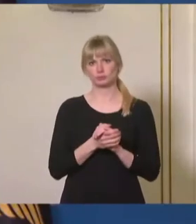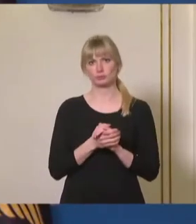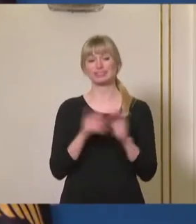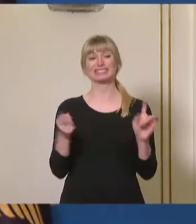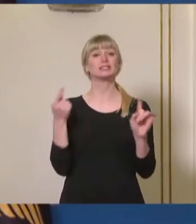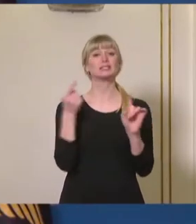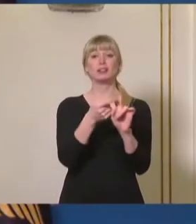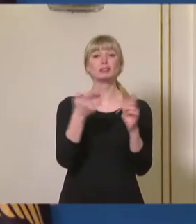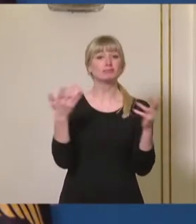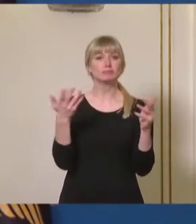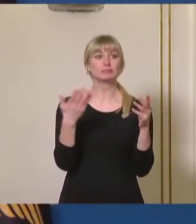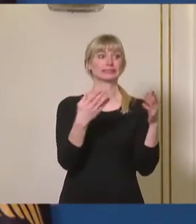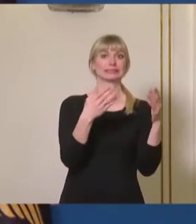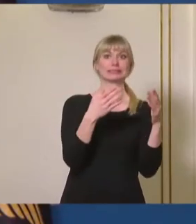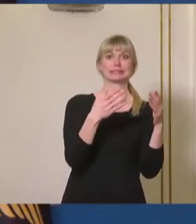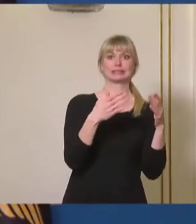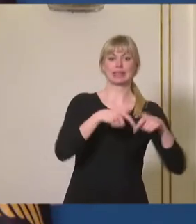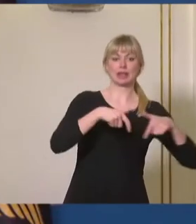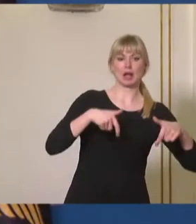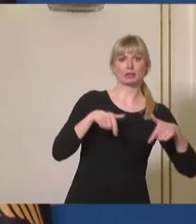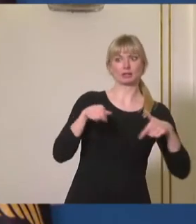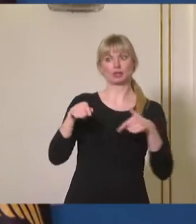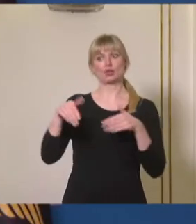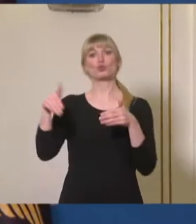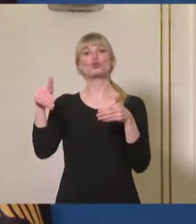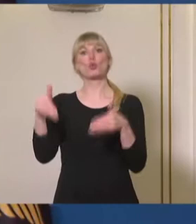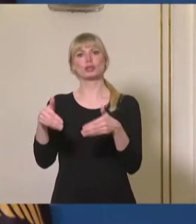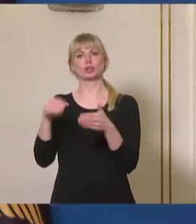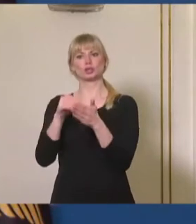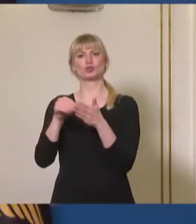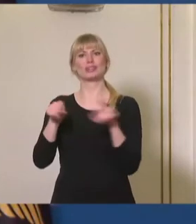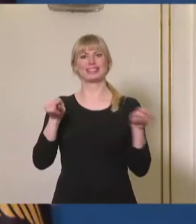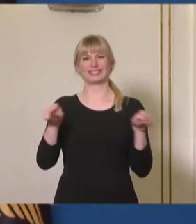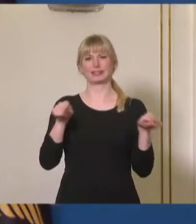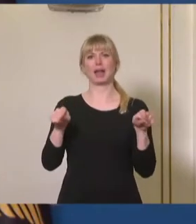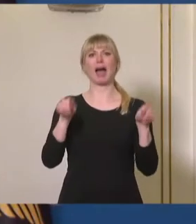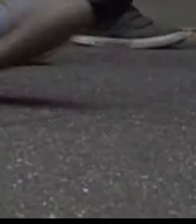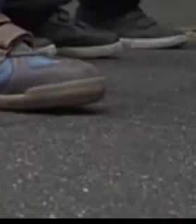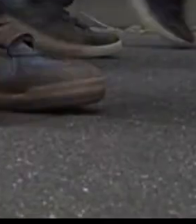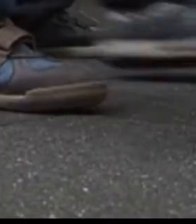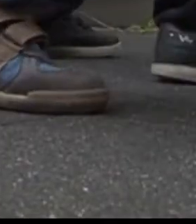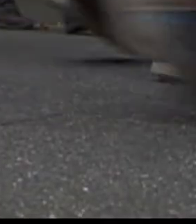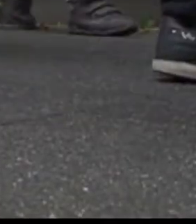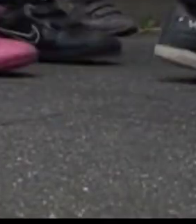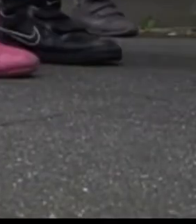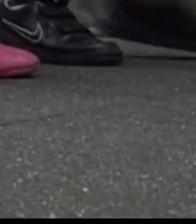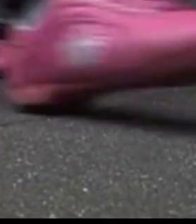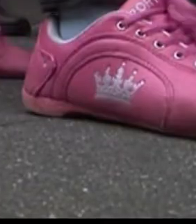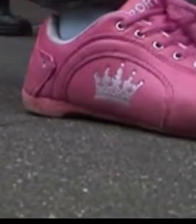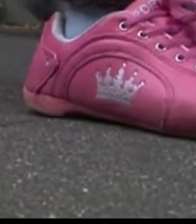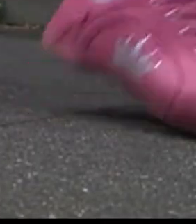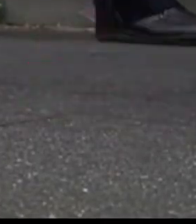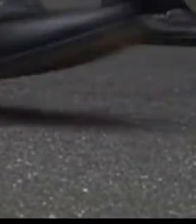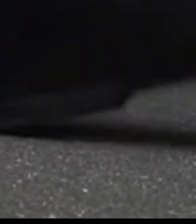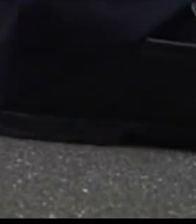allerdings, Kitas und Grundschulen ab dem 18.01. wieder zu öffnen. Wenn die Zahlen sinken, geht es